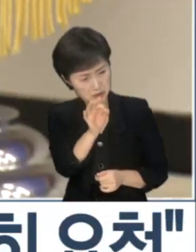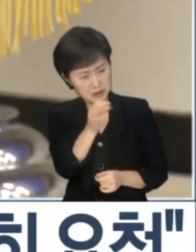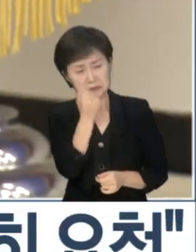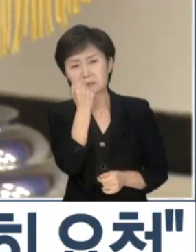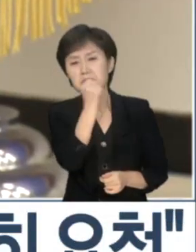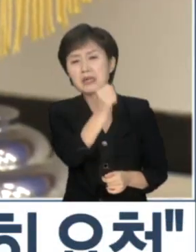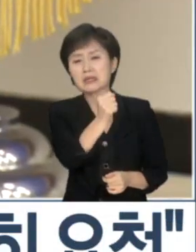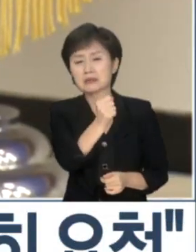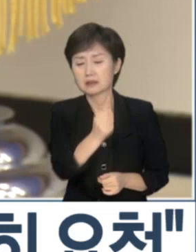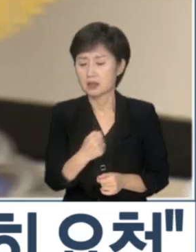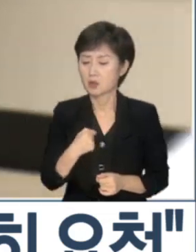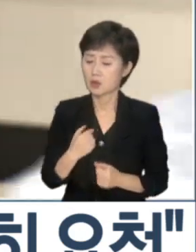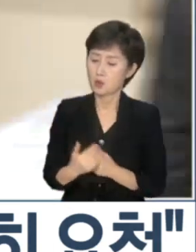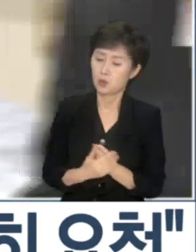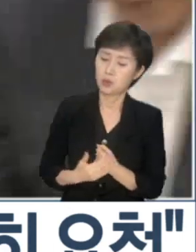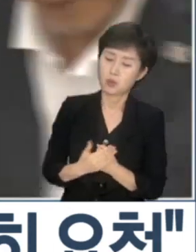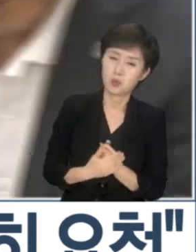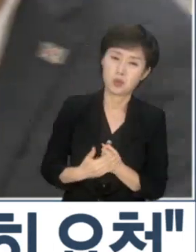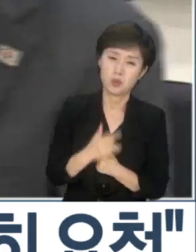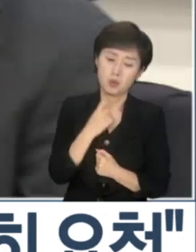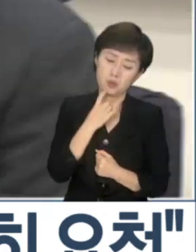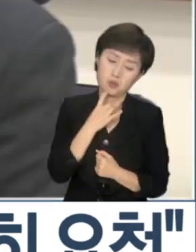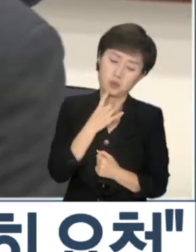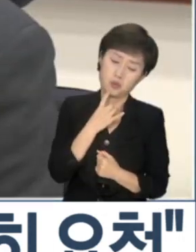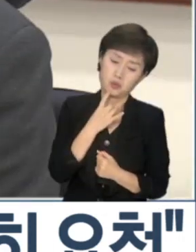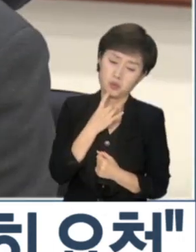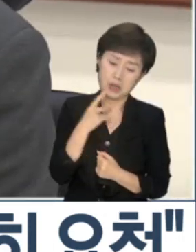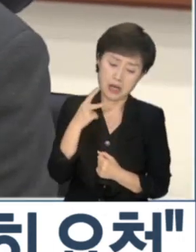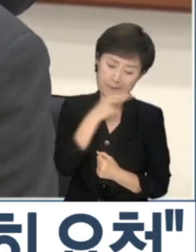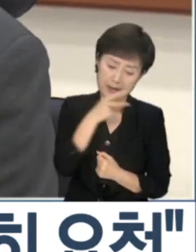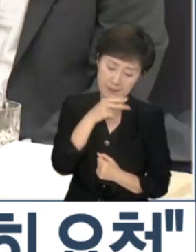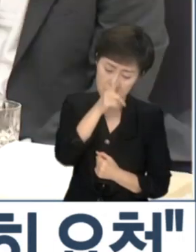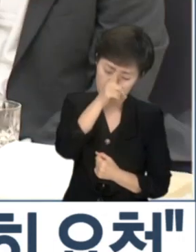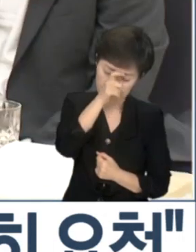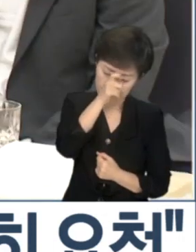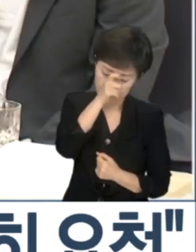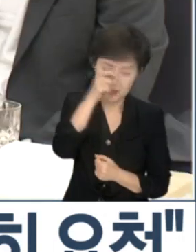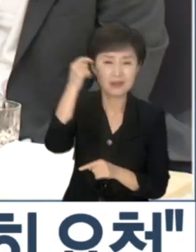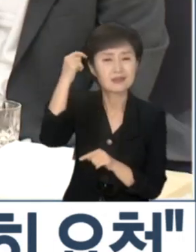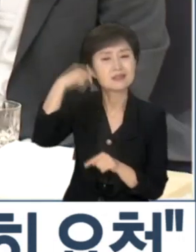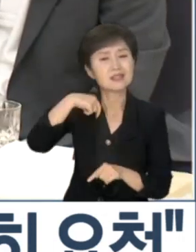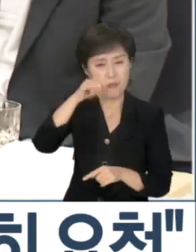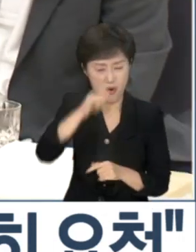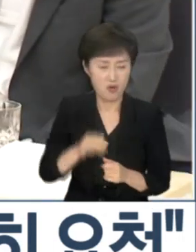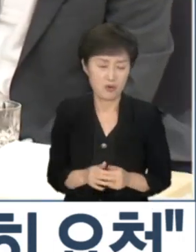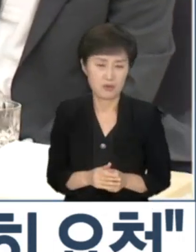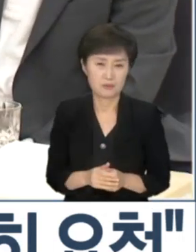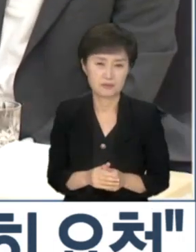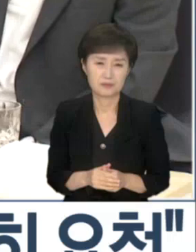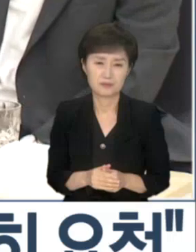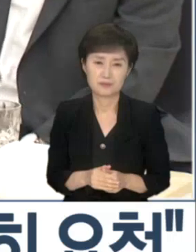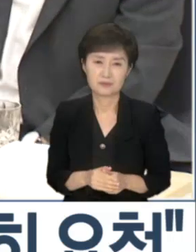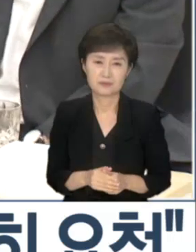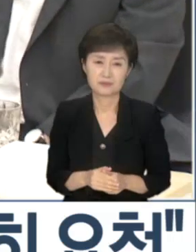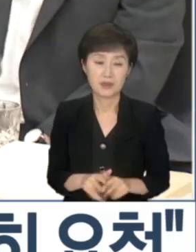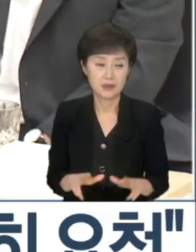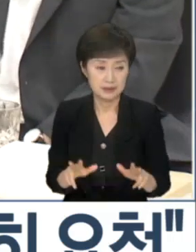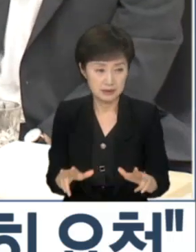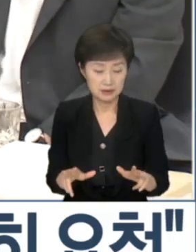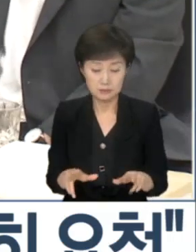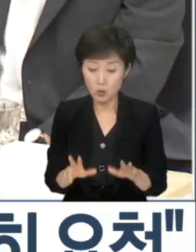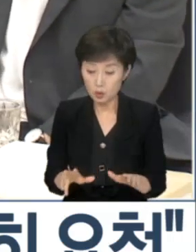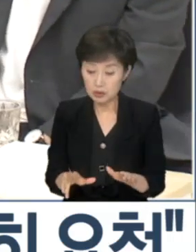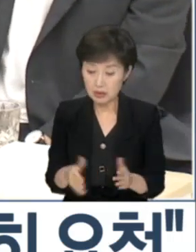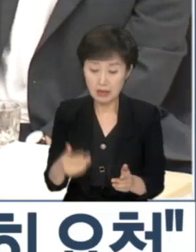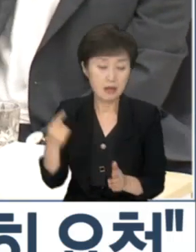본인의 사법적 판단을 피하기 위한 그런 단식이다고 인식될 수밖에 없는 것 아니겠습니까 그렇기 때문에에이 시기를